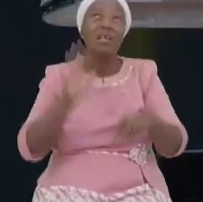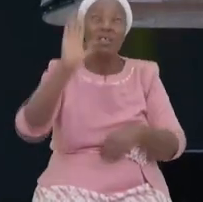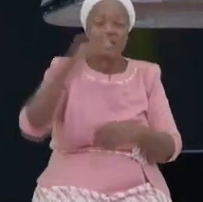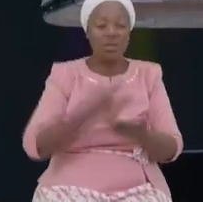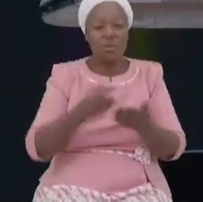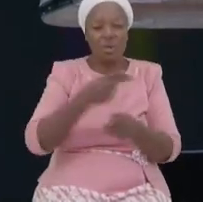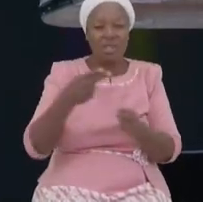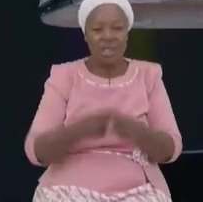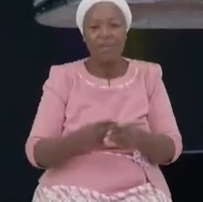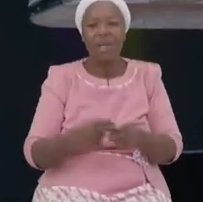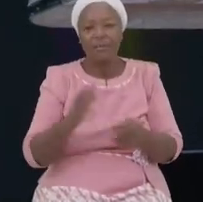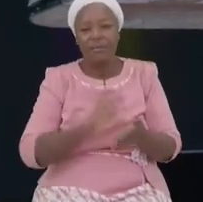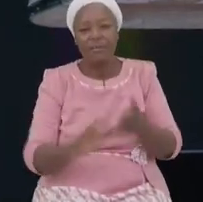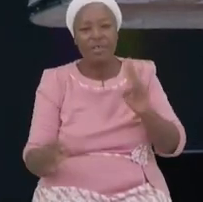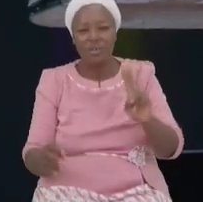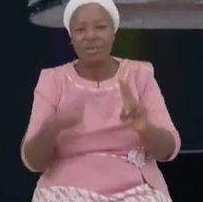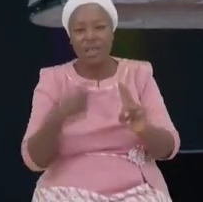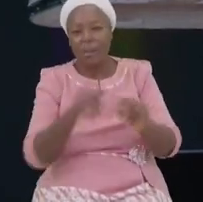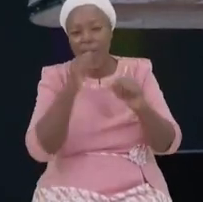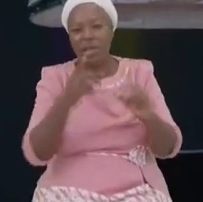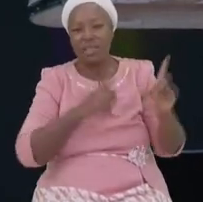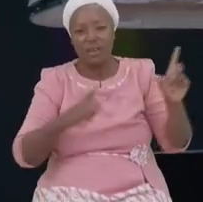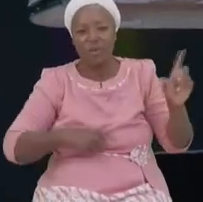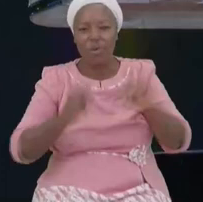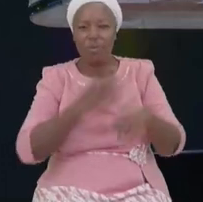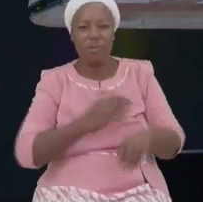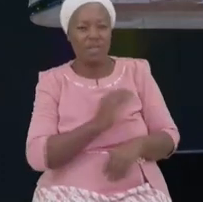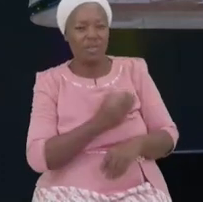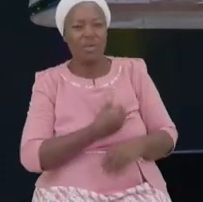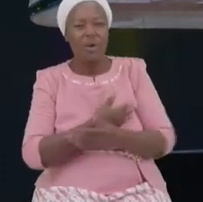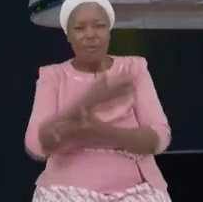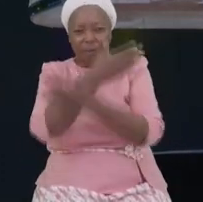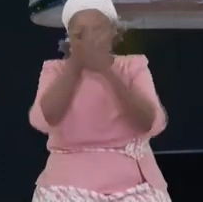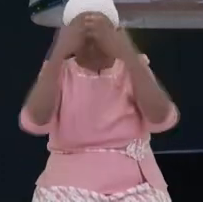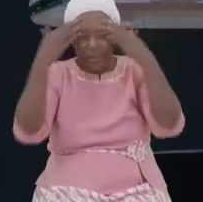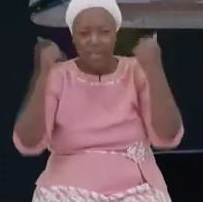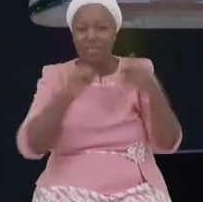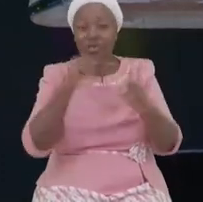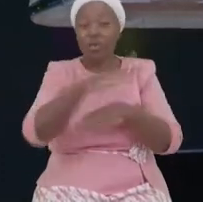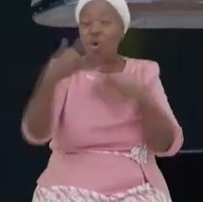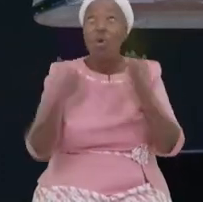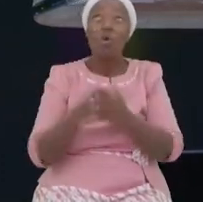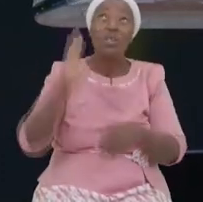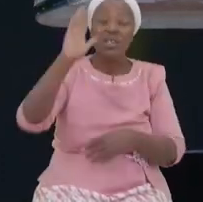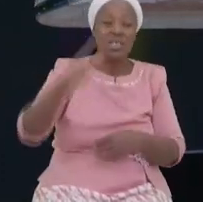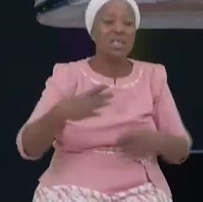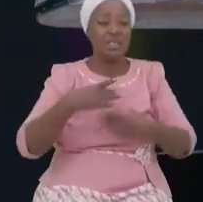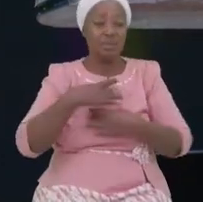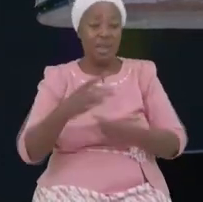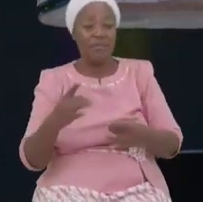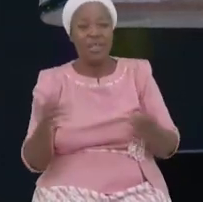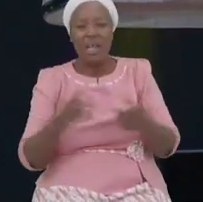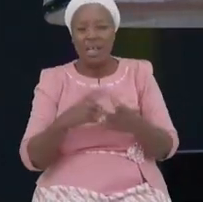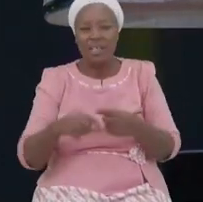2. Il dit, bénis l'Éternel, mon âme, n'oublie aucun de ses bienfaits. Verset 3. C'est lui